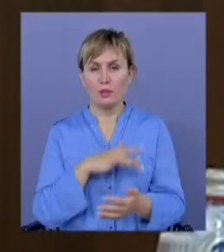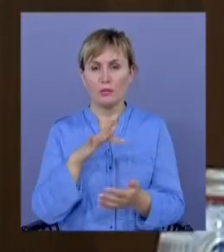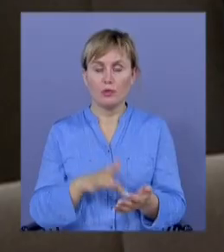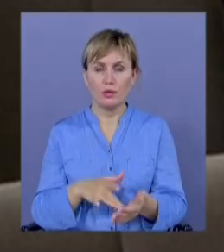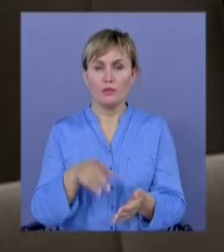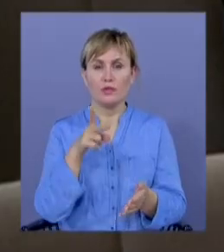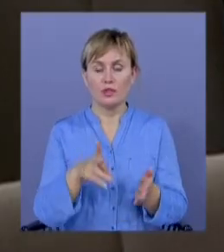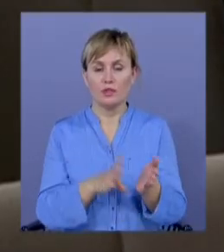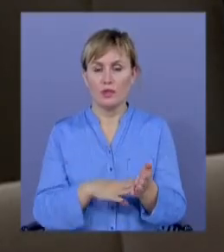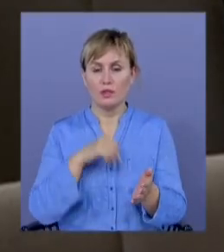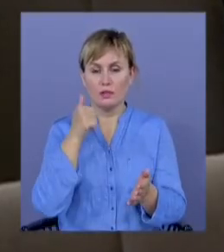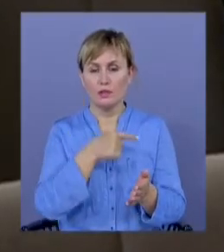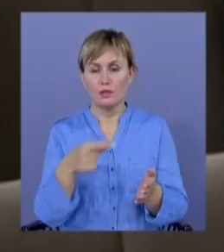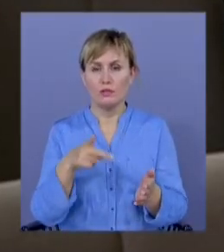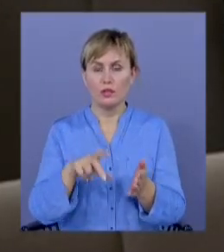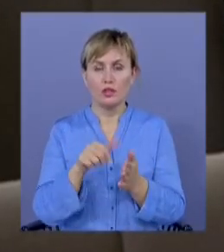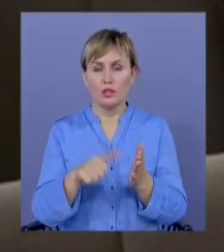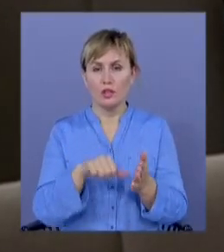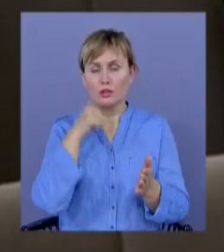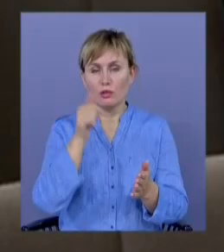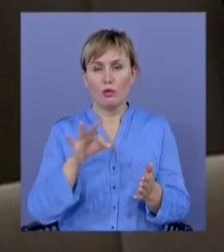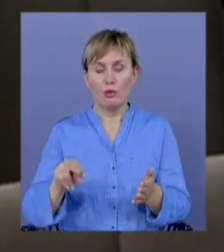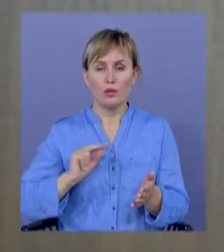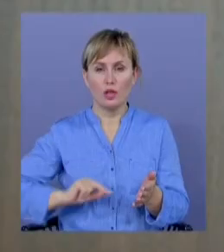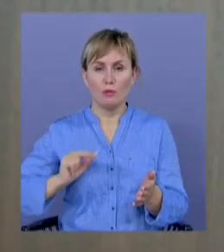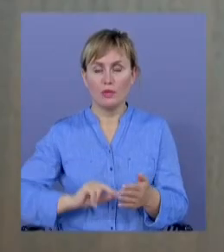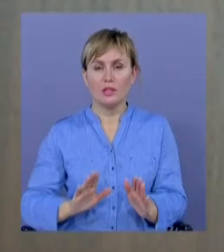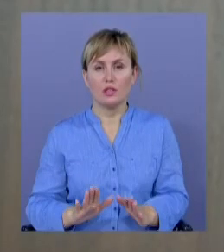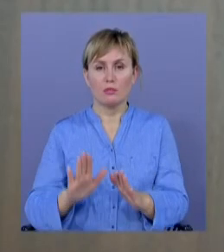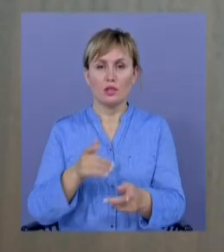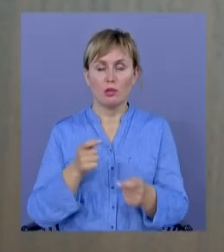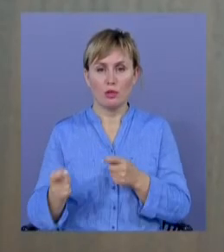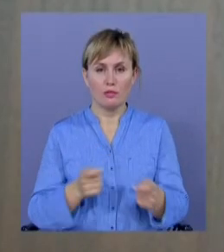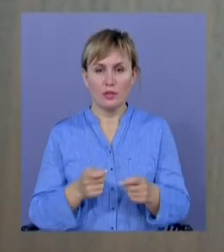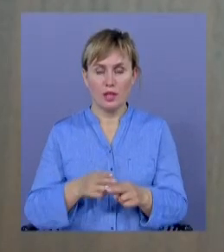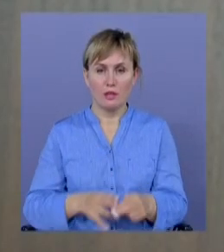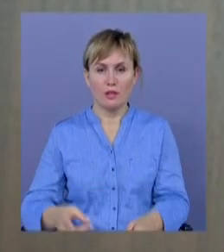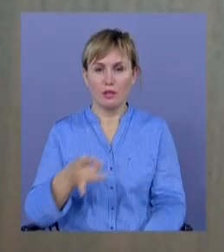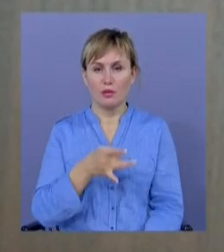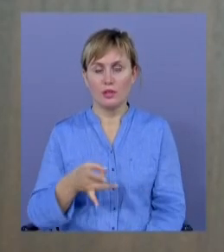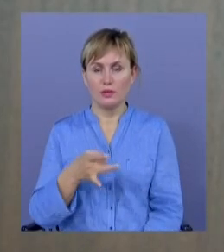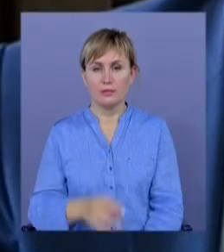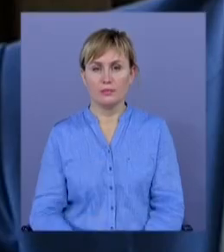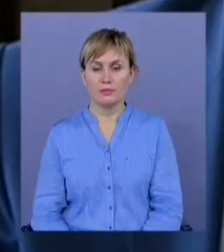С 2009 по 2016 годы он занимал пост заместителя руководителя этого района.